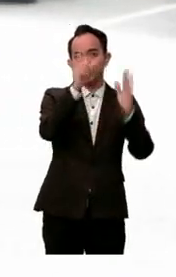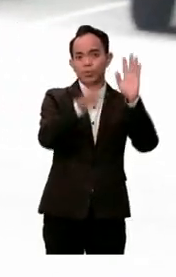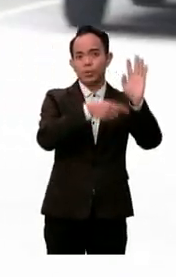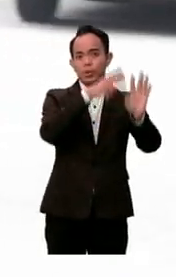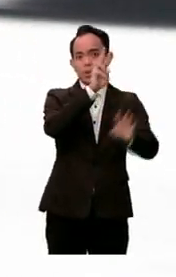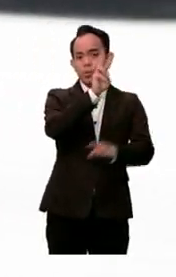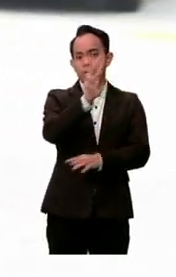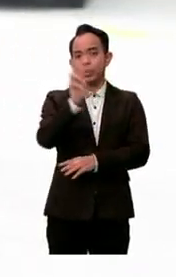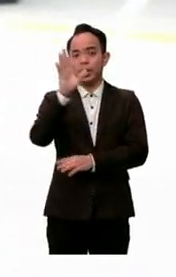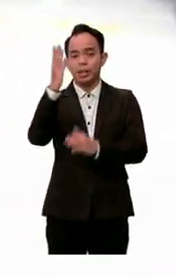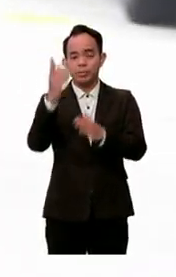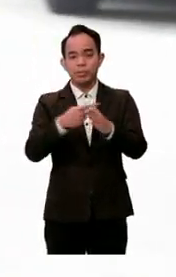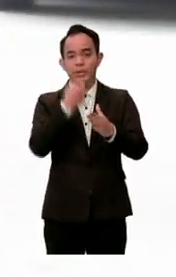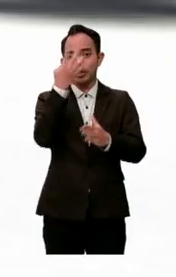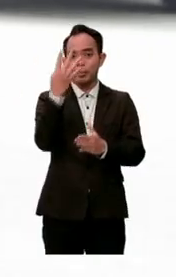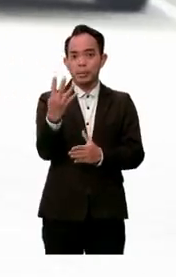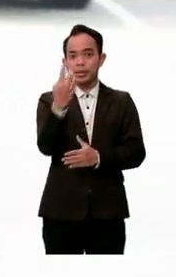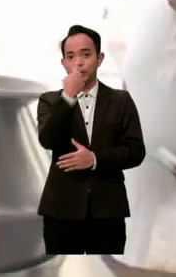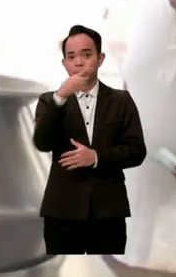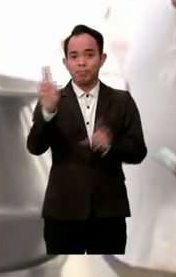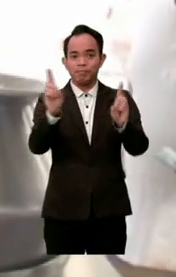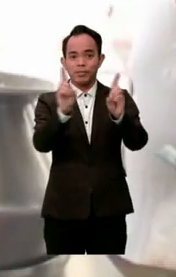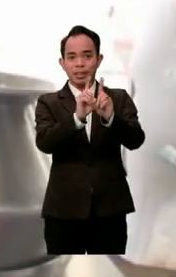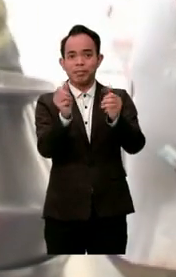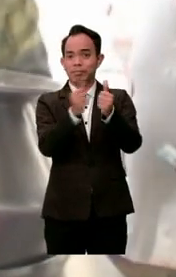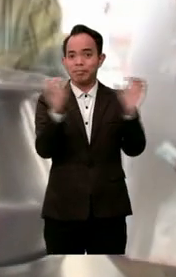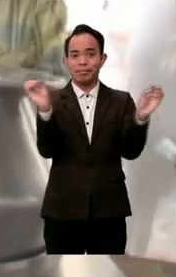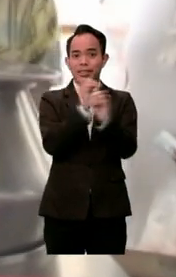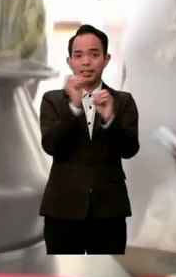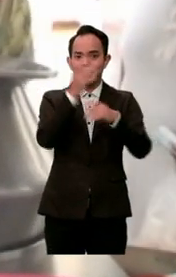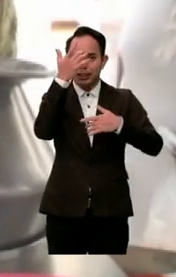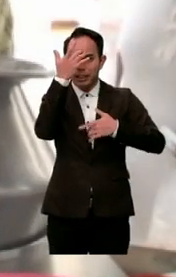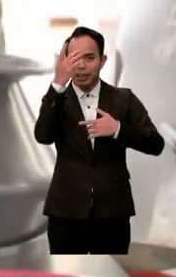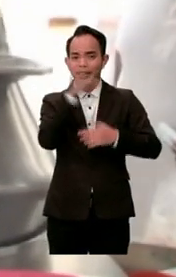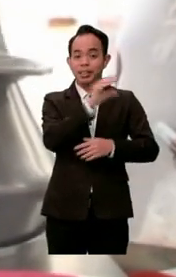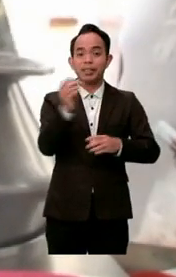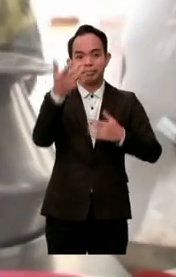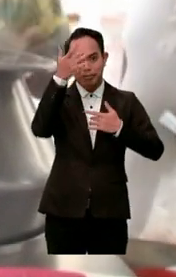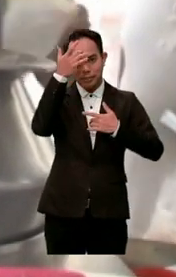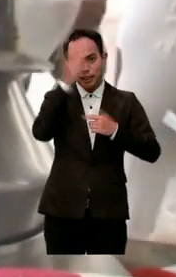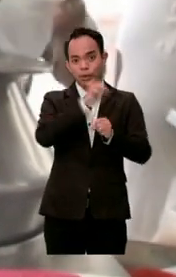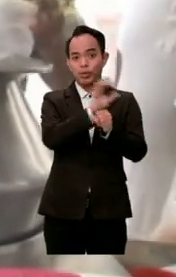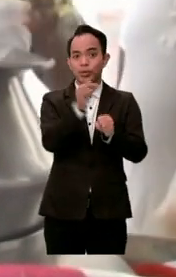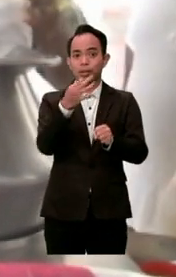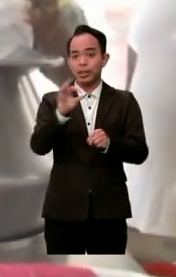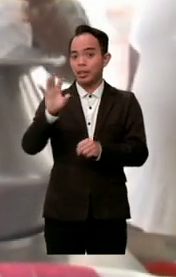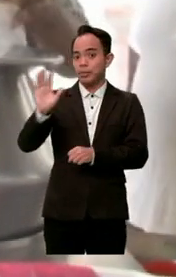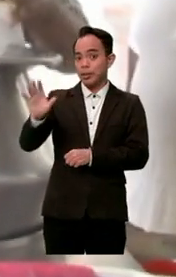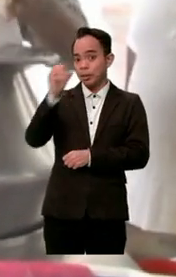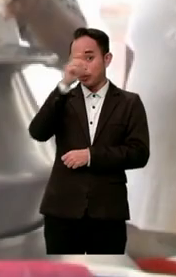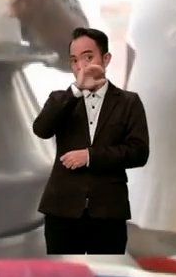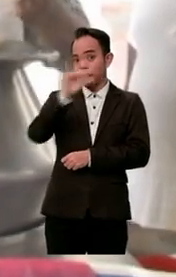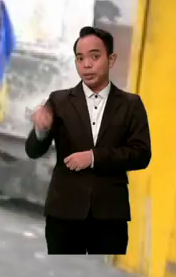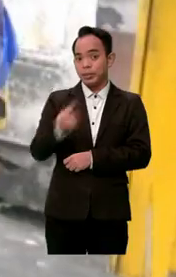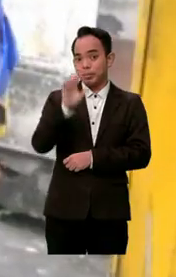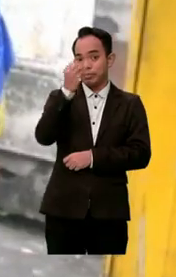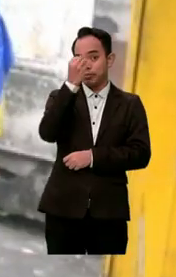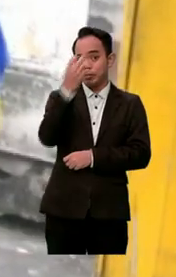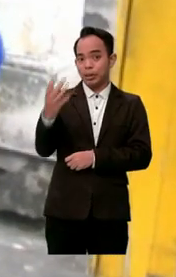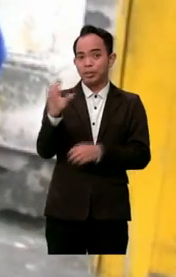22 April depan diabaikan kontak rapat tanpa gejala dan bergejala sepertinya gadis zamruddin berkata Bagi kontak